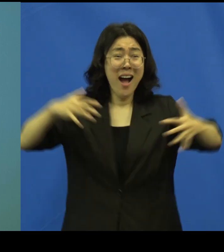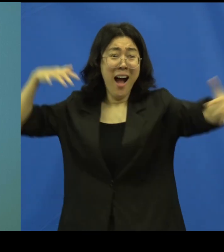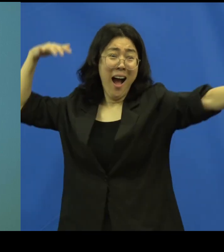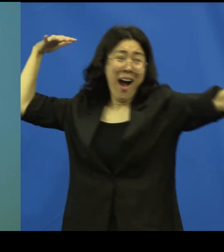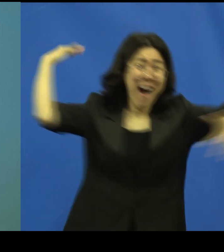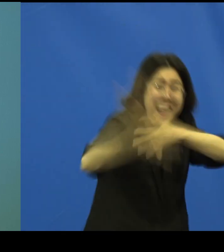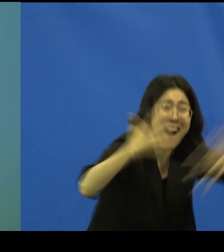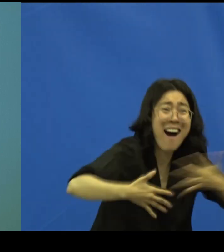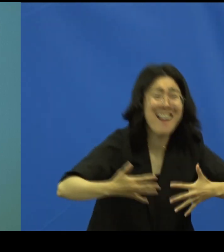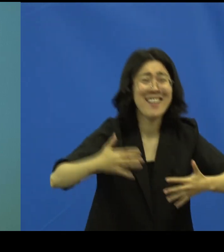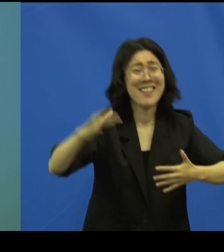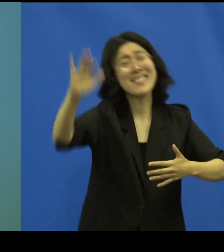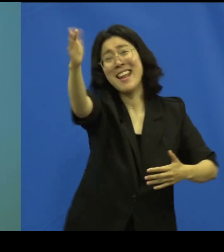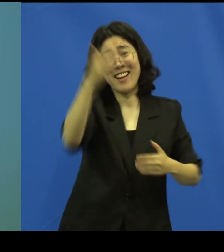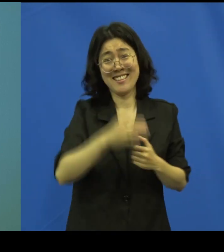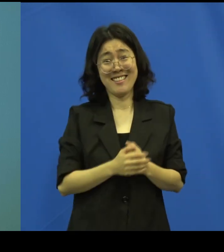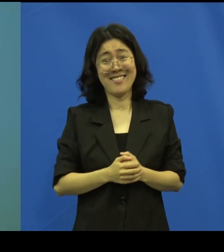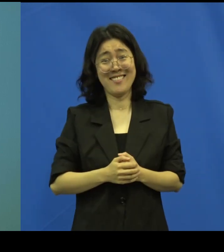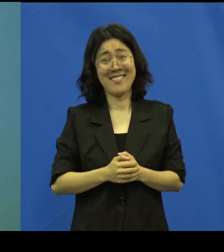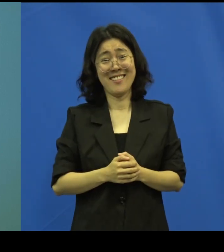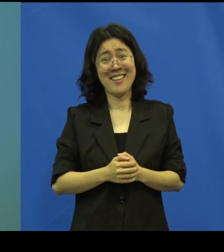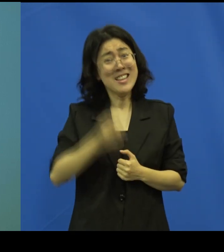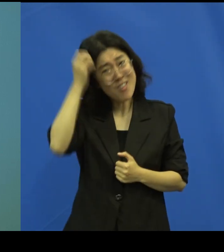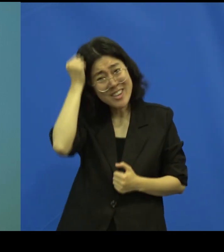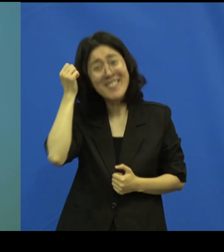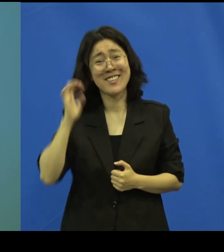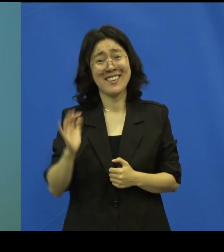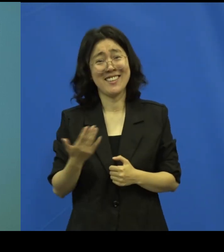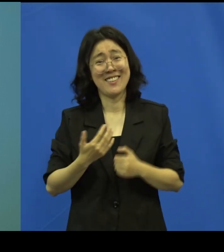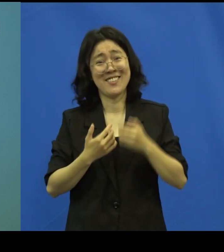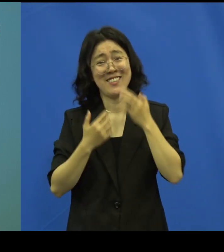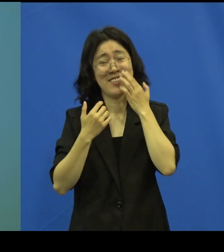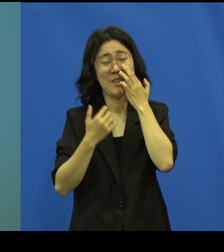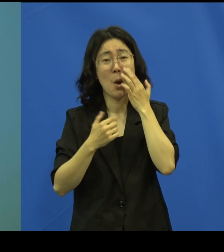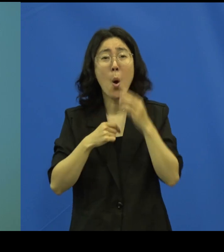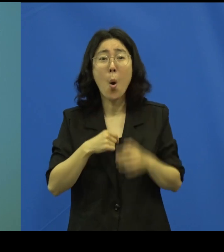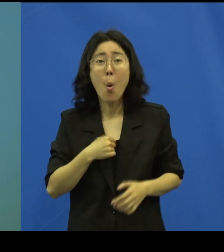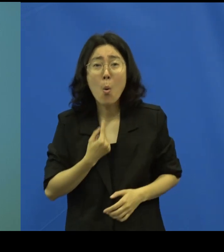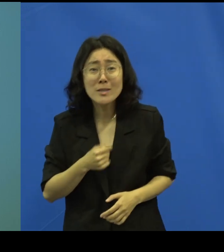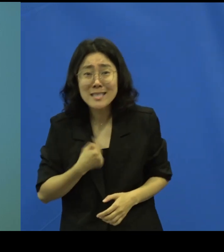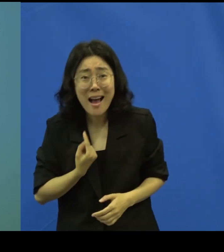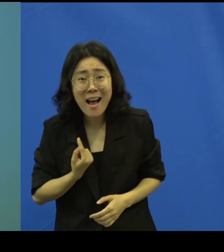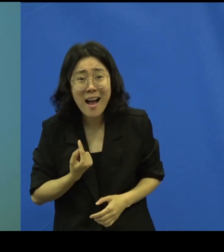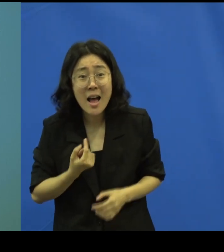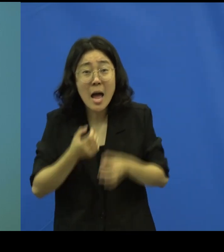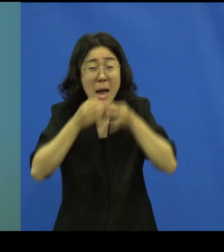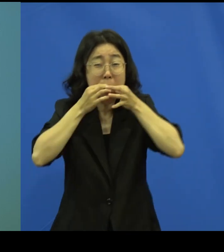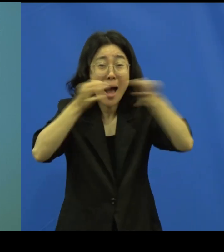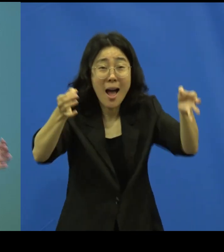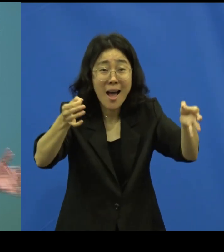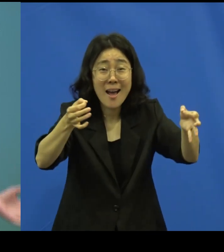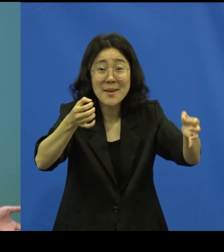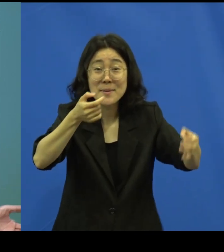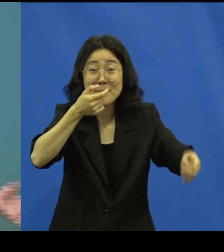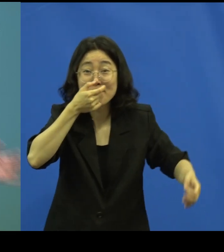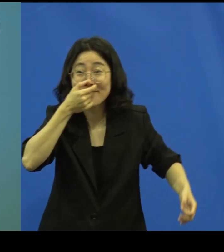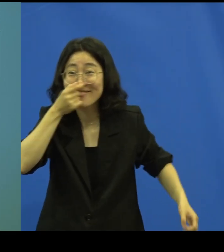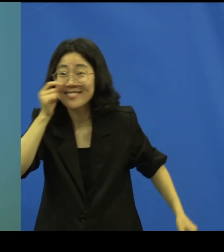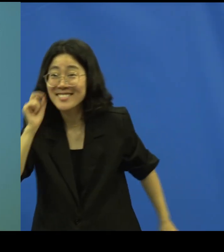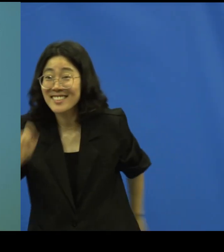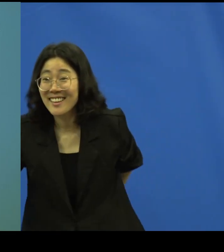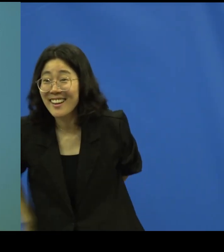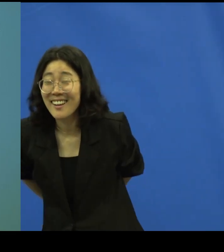그런데 여러분 이 크레센도의 최고 중요한 것은 뭘까요? 여러분 혼자서 아무리 소리를 질러도 여러